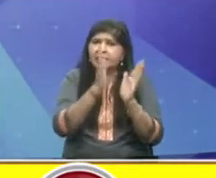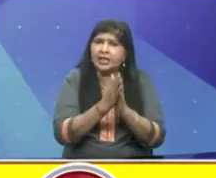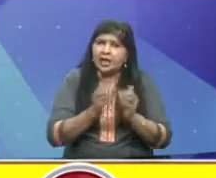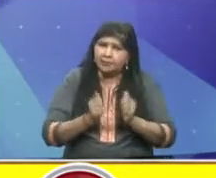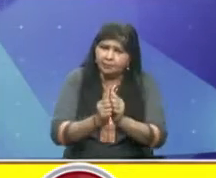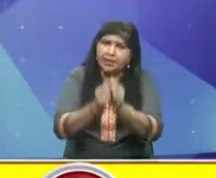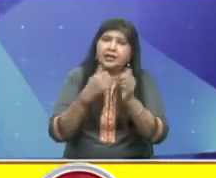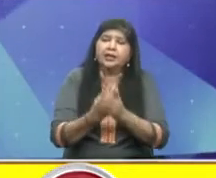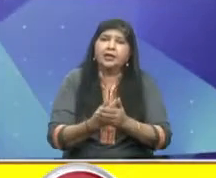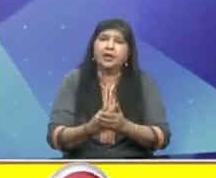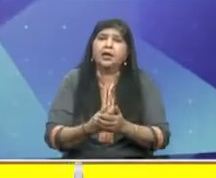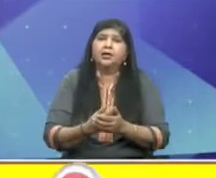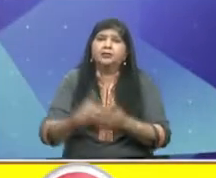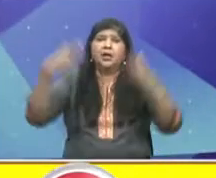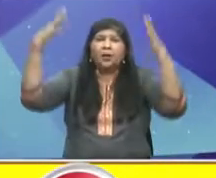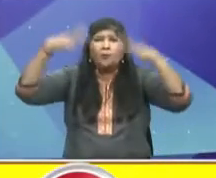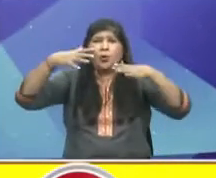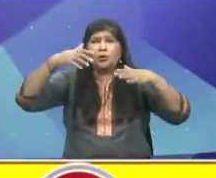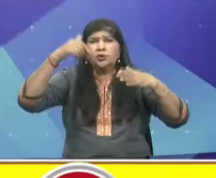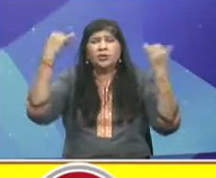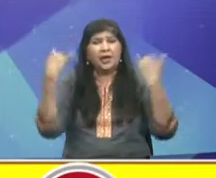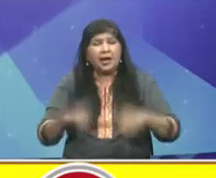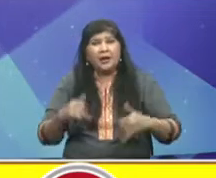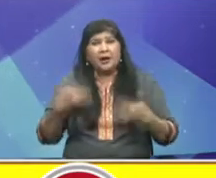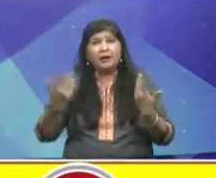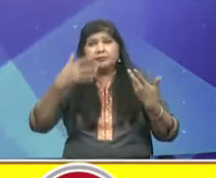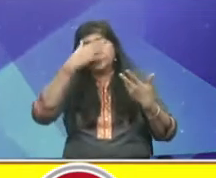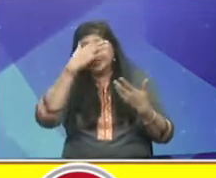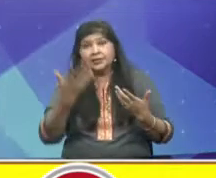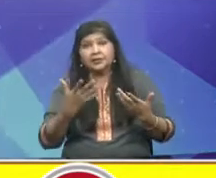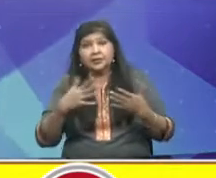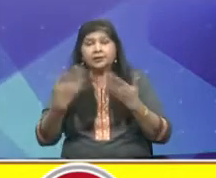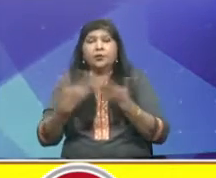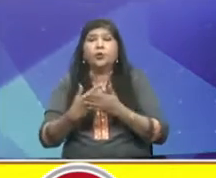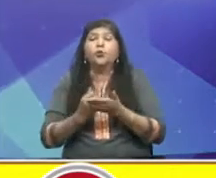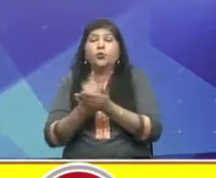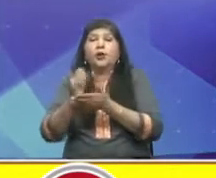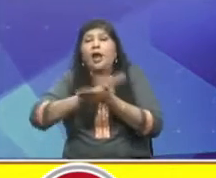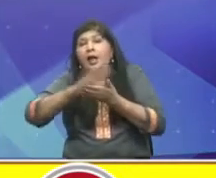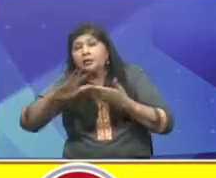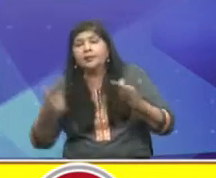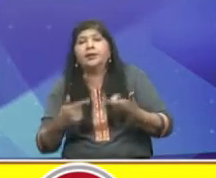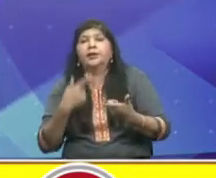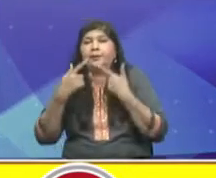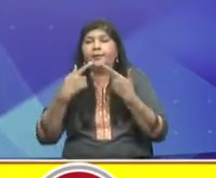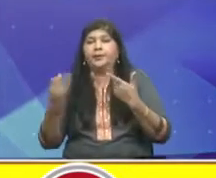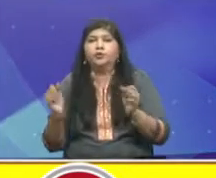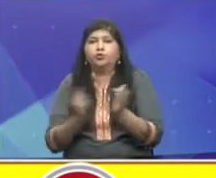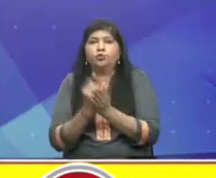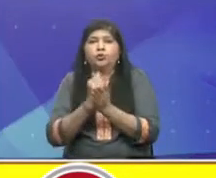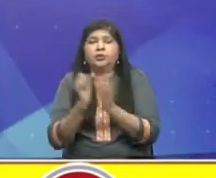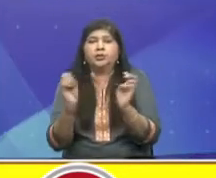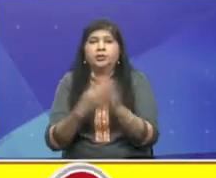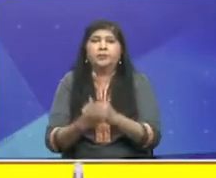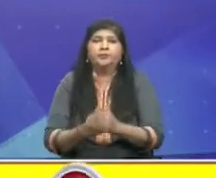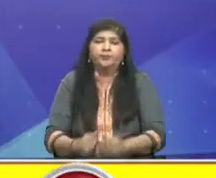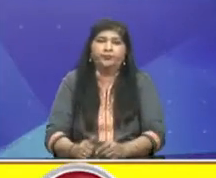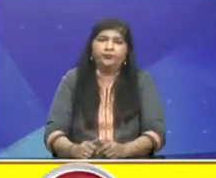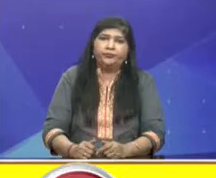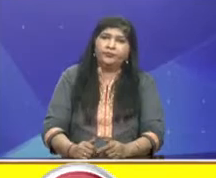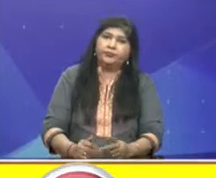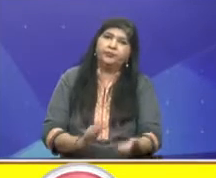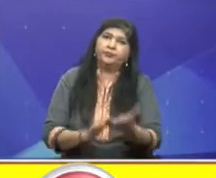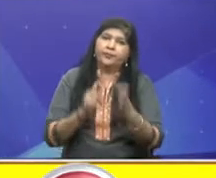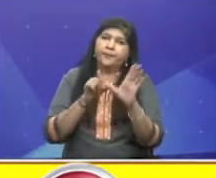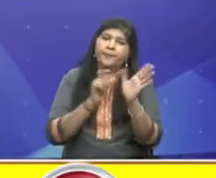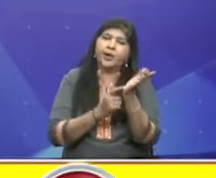मिलकर पॉल्यूशन की प्रॉब्लम का सॉल्यूशन देने का प्रयास किया है। मयूर जी नमस्ते। नमस्ते सर जी। मयूर जी